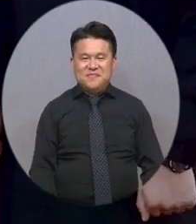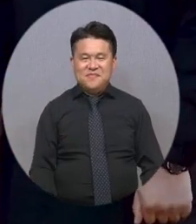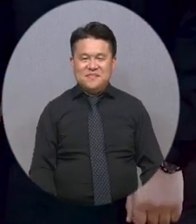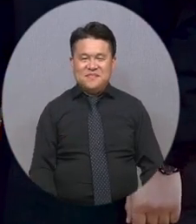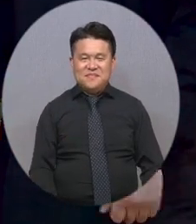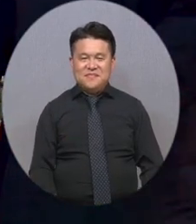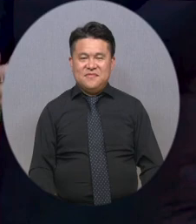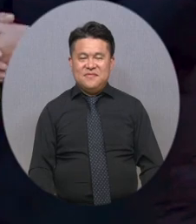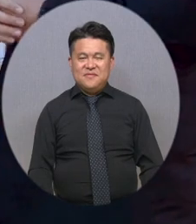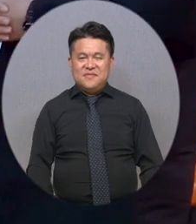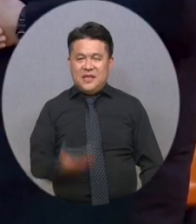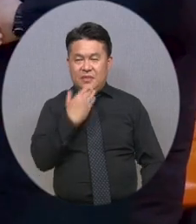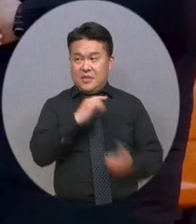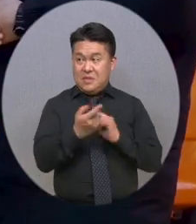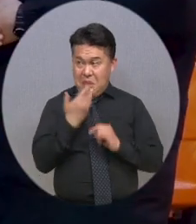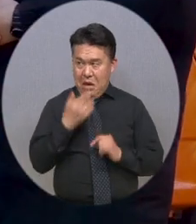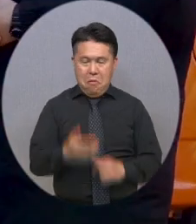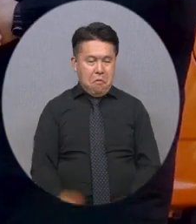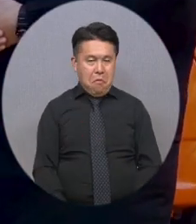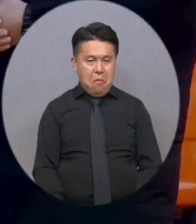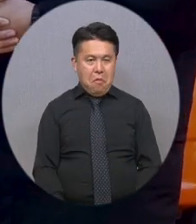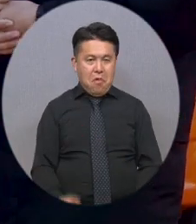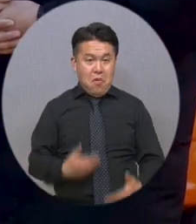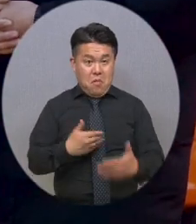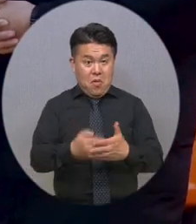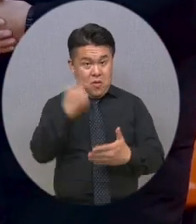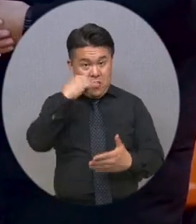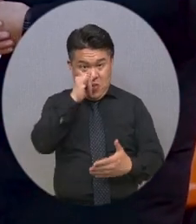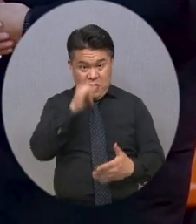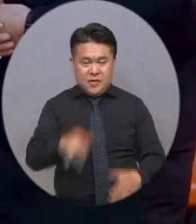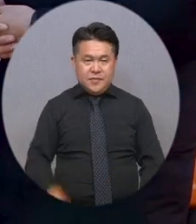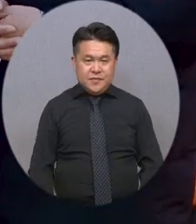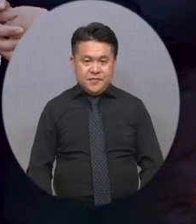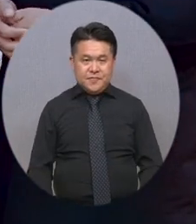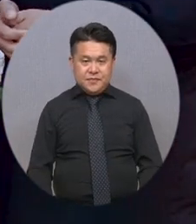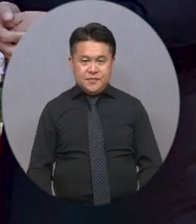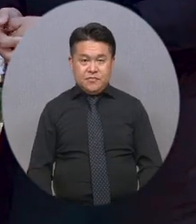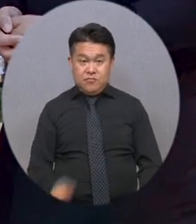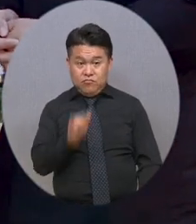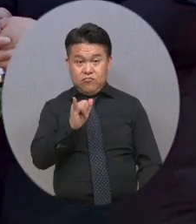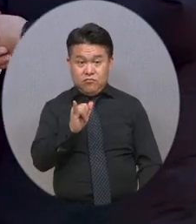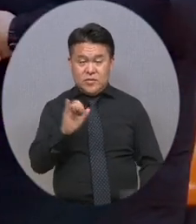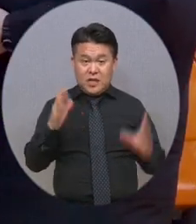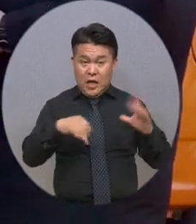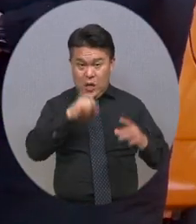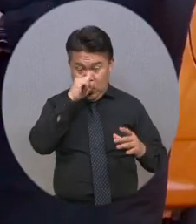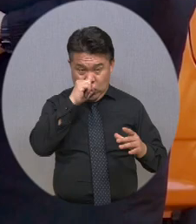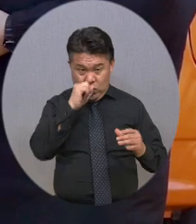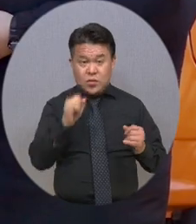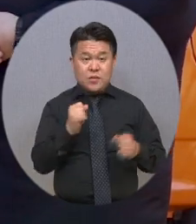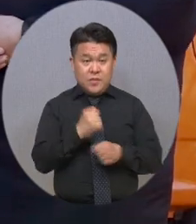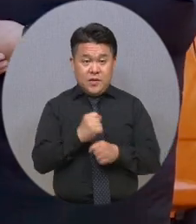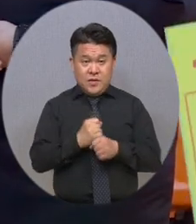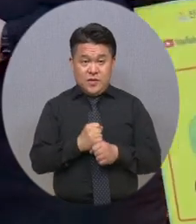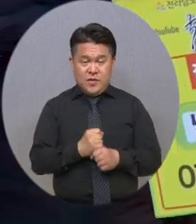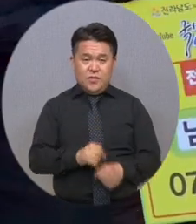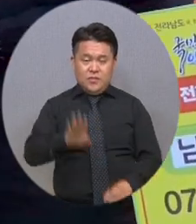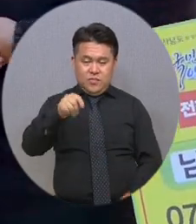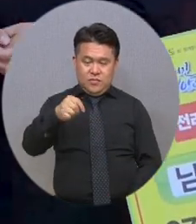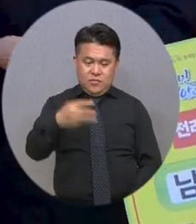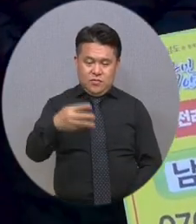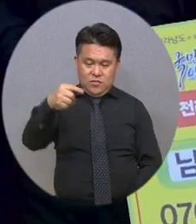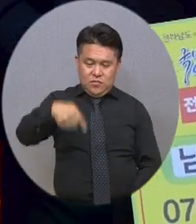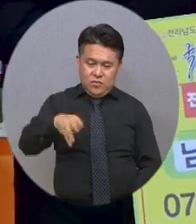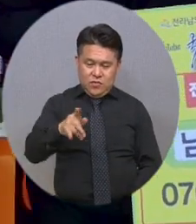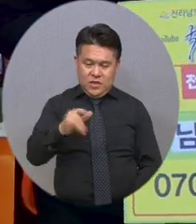기가 막히게 할 수 있다. 밥 한 끼 식사 야, 되고 포만감 있어요? 이거 먹으면? 그지. 그 애들이 좋아하는 거로 해가지고 이렇게 블루베리도